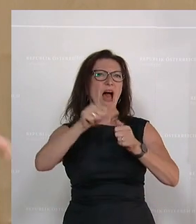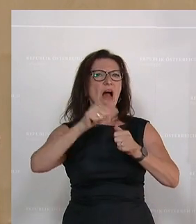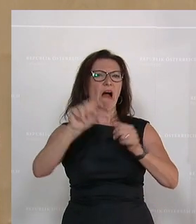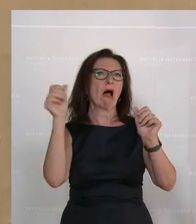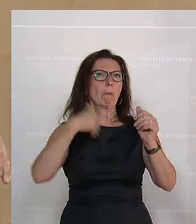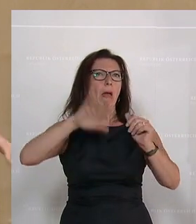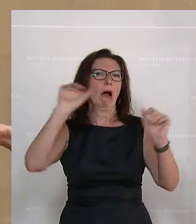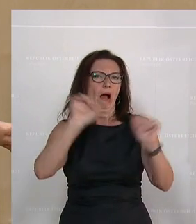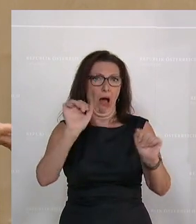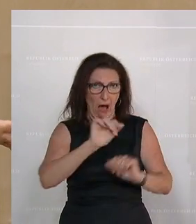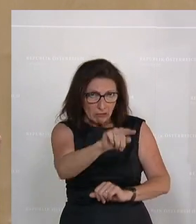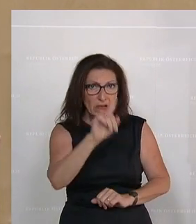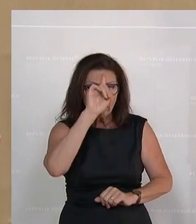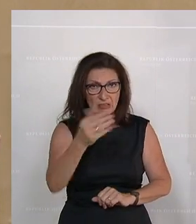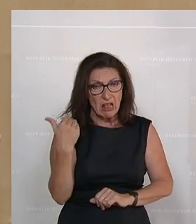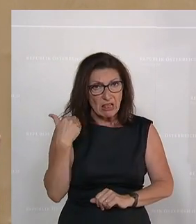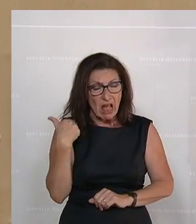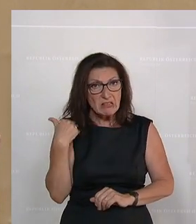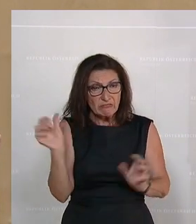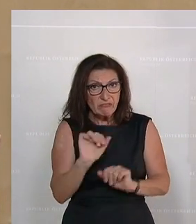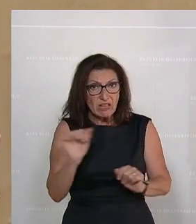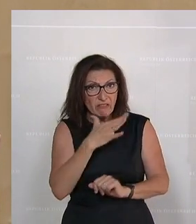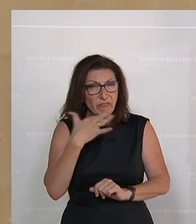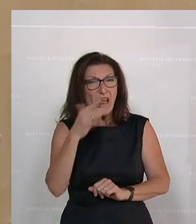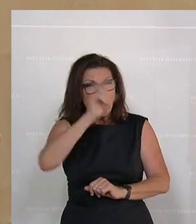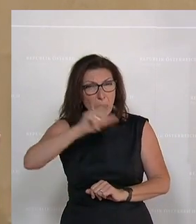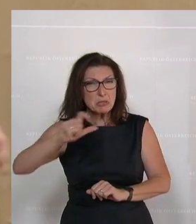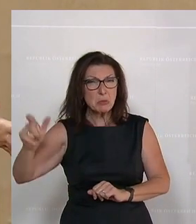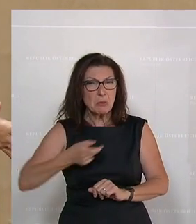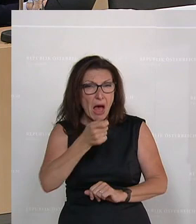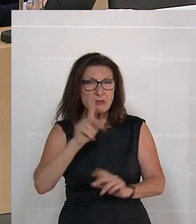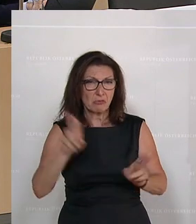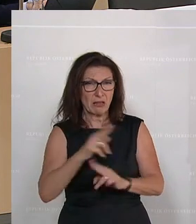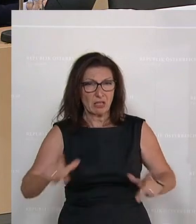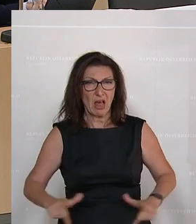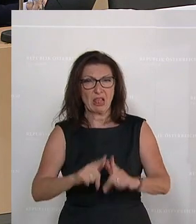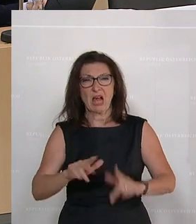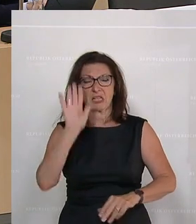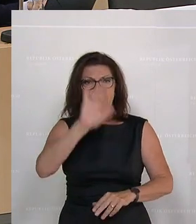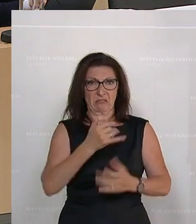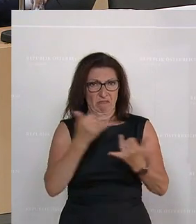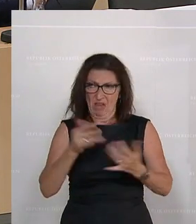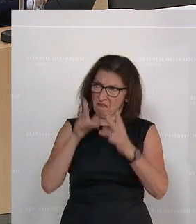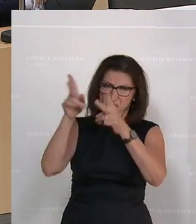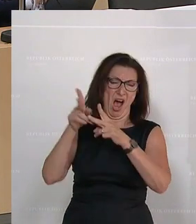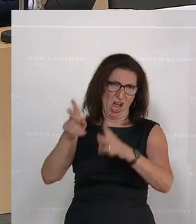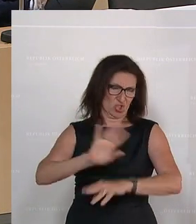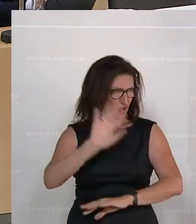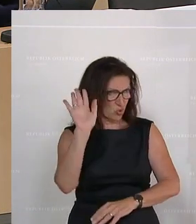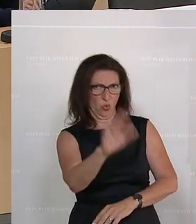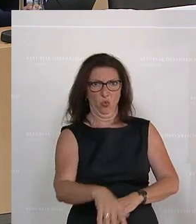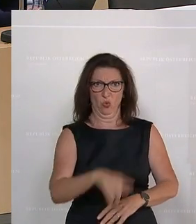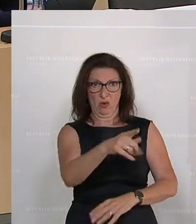wie viele leute im letzten winter sich das heizen schon dann immer leisten haben können das ist doch eine einzige verhöhnung der diedorfer ihre